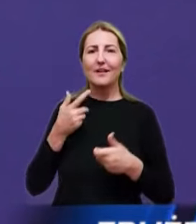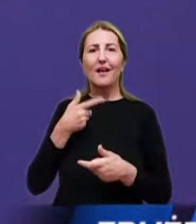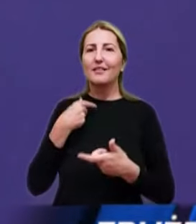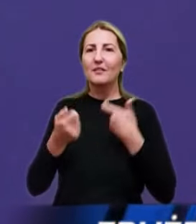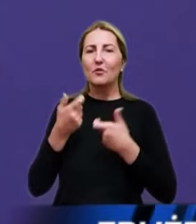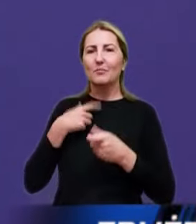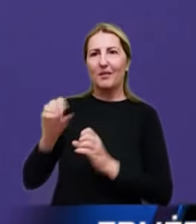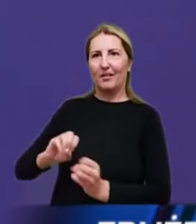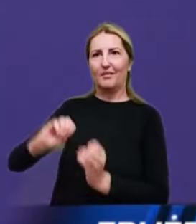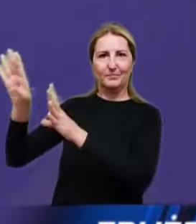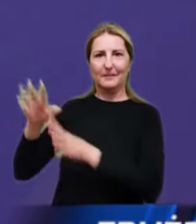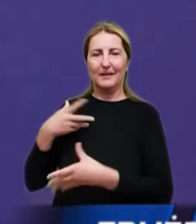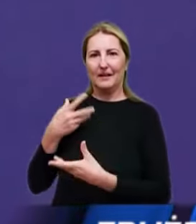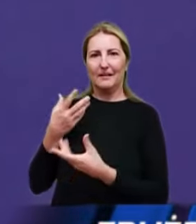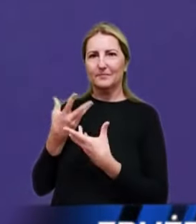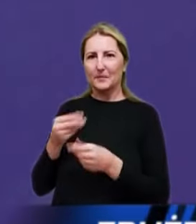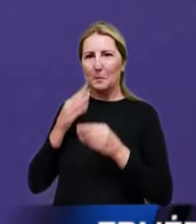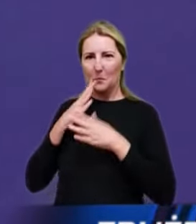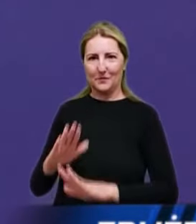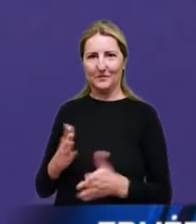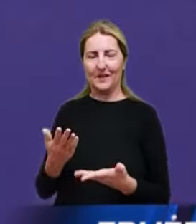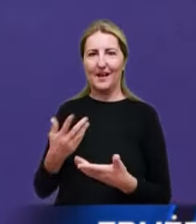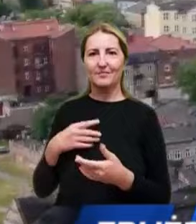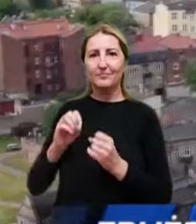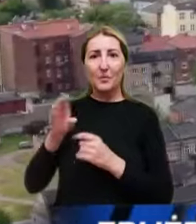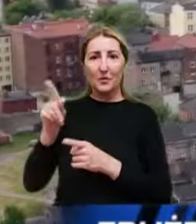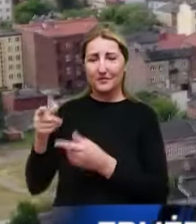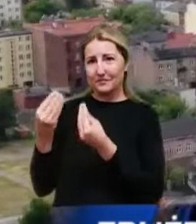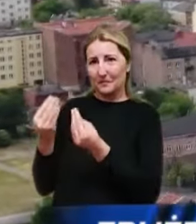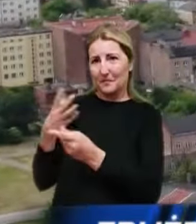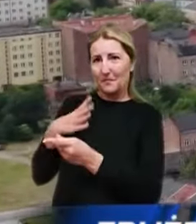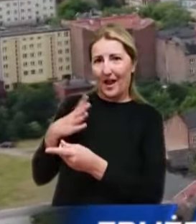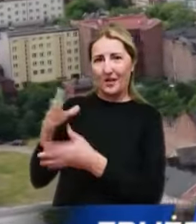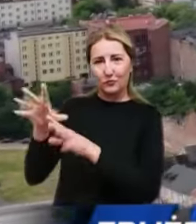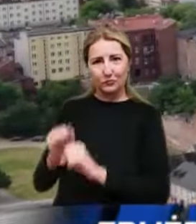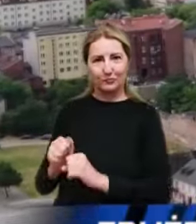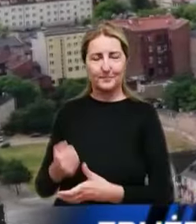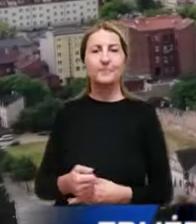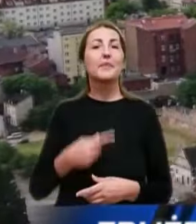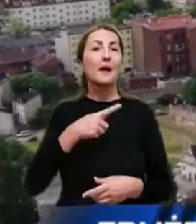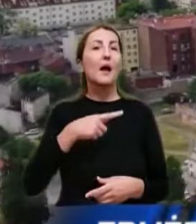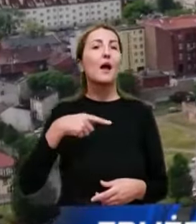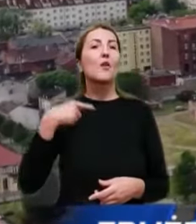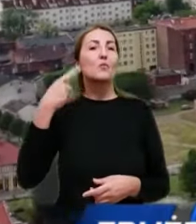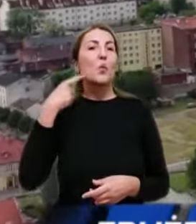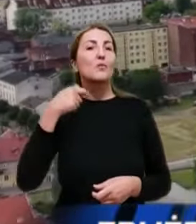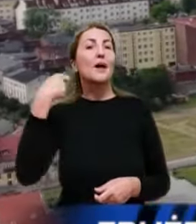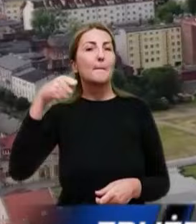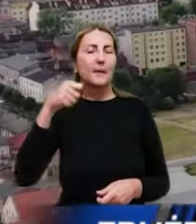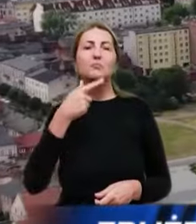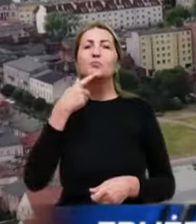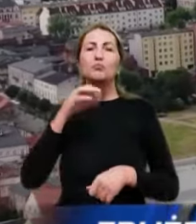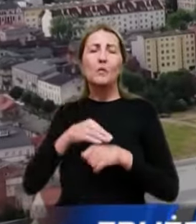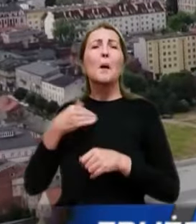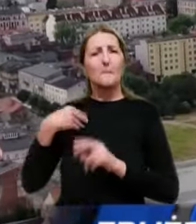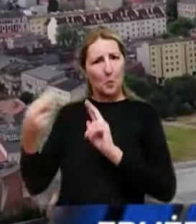wypuszczali gdzieś tam w kraj takich perełek. Prezydent Włocławka zapewnia, że był w kontakcie z zawodniczką i trenerką.